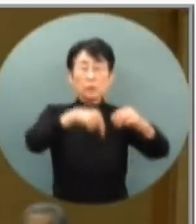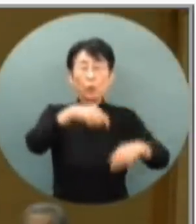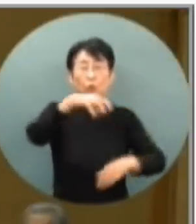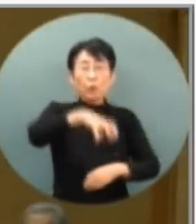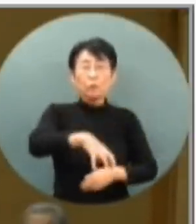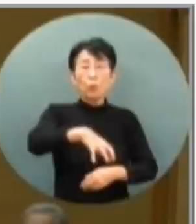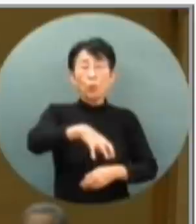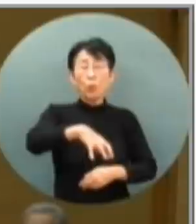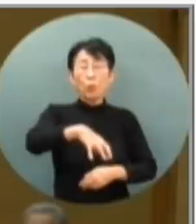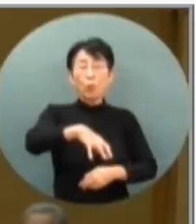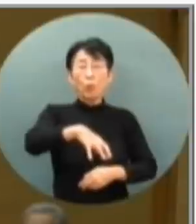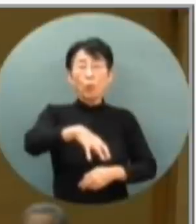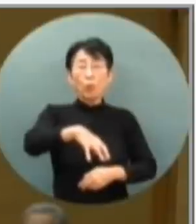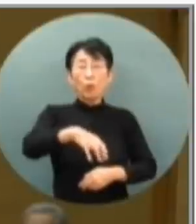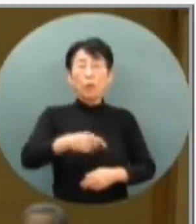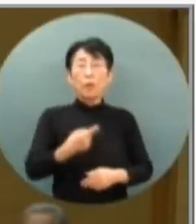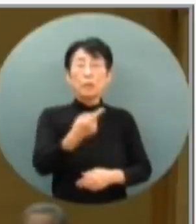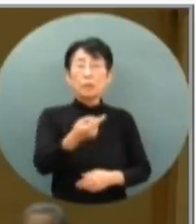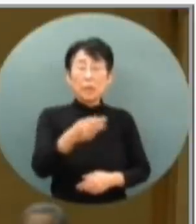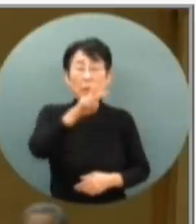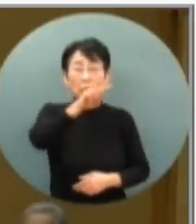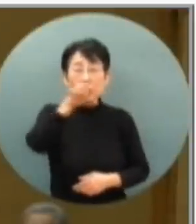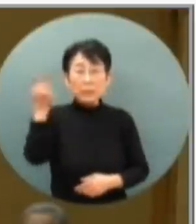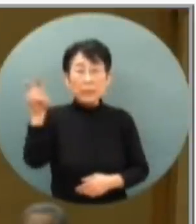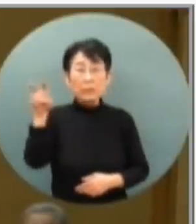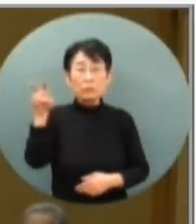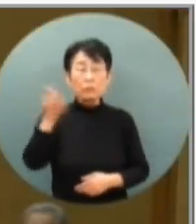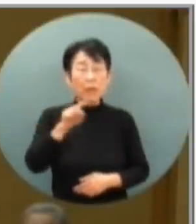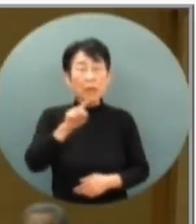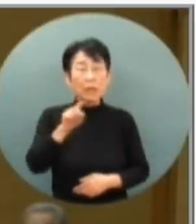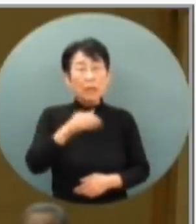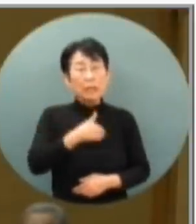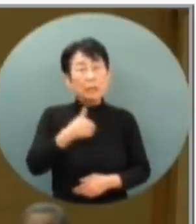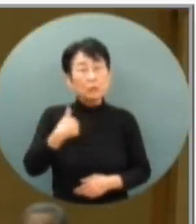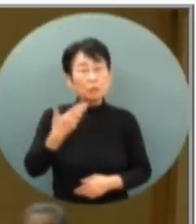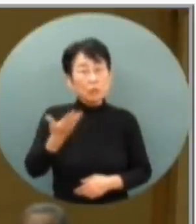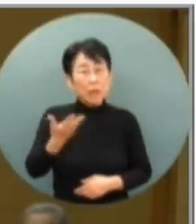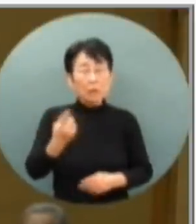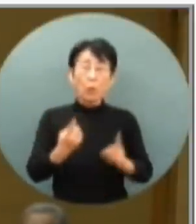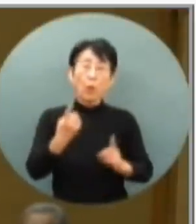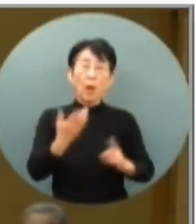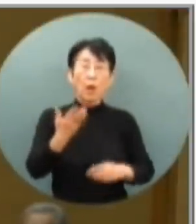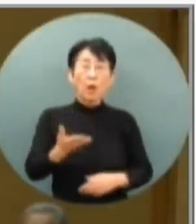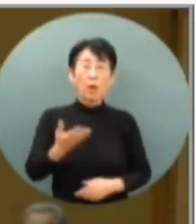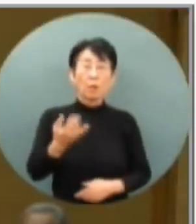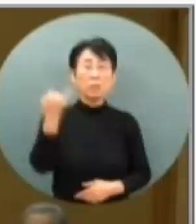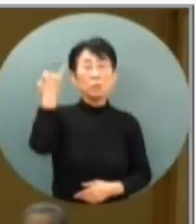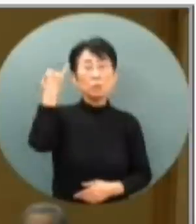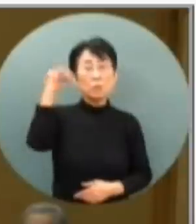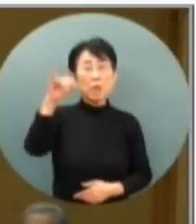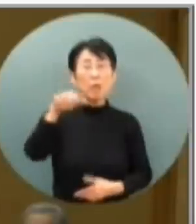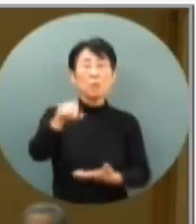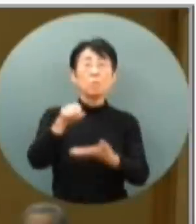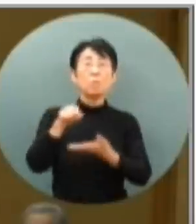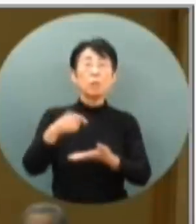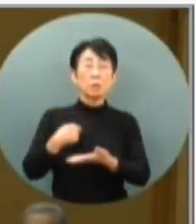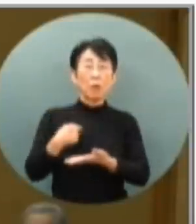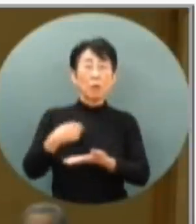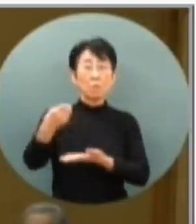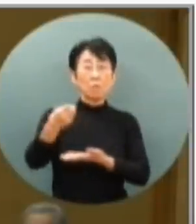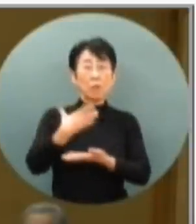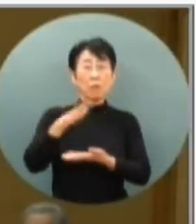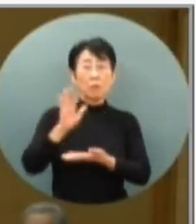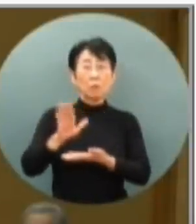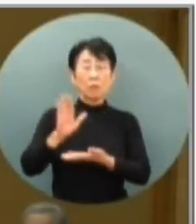うモニタリングができないものかというようなご意見をいただいたわけであります。それぞれ